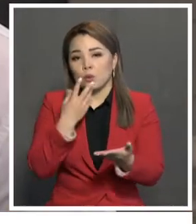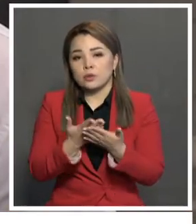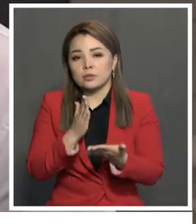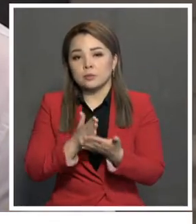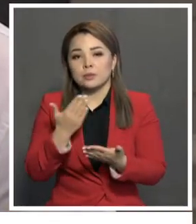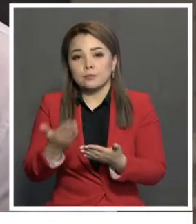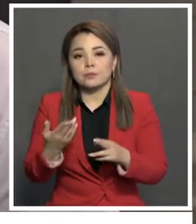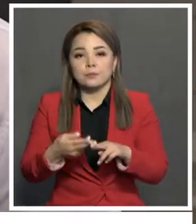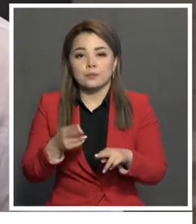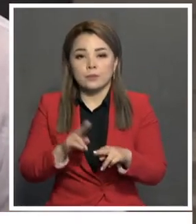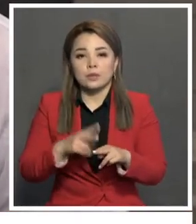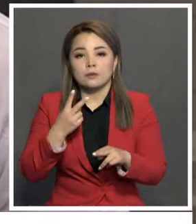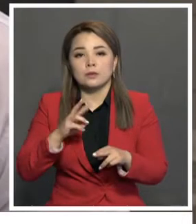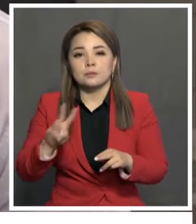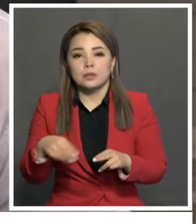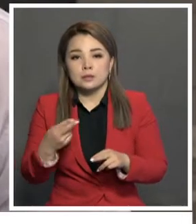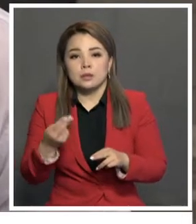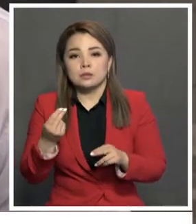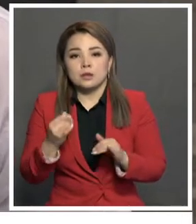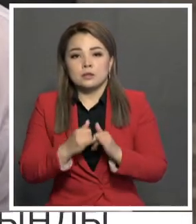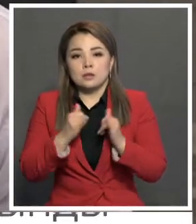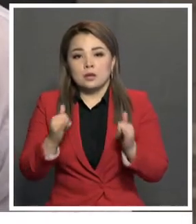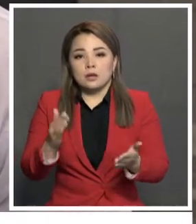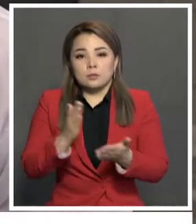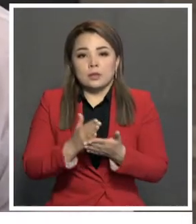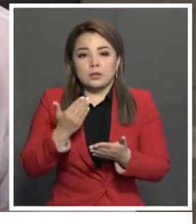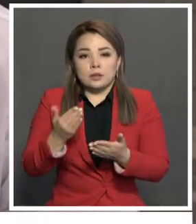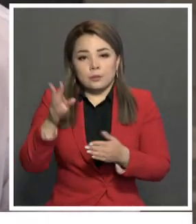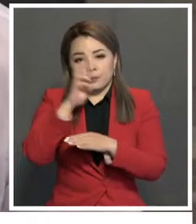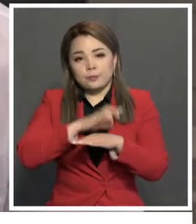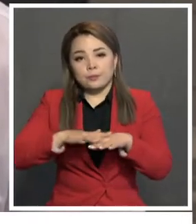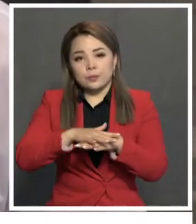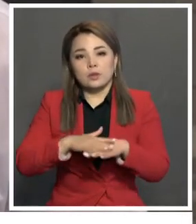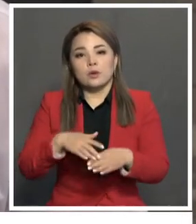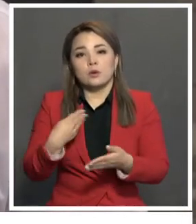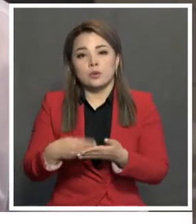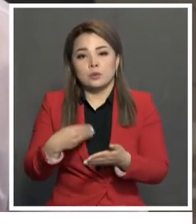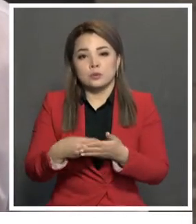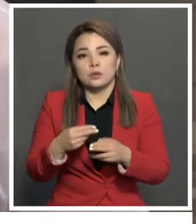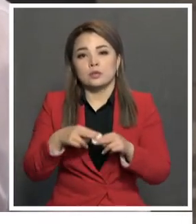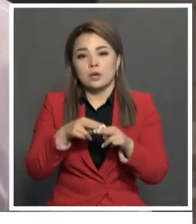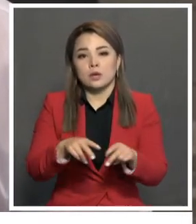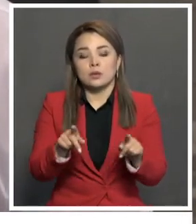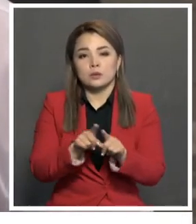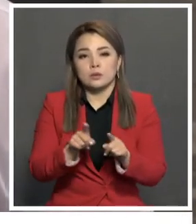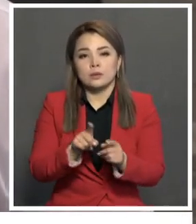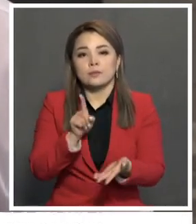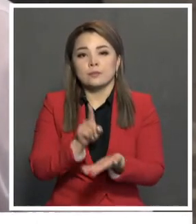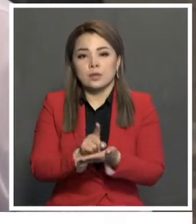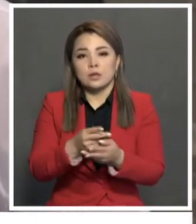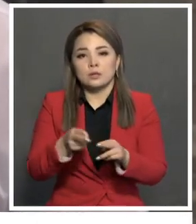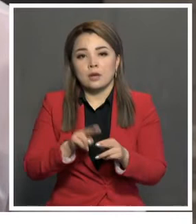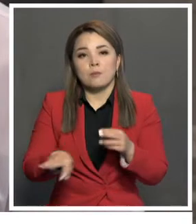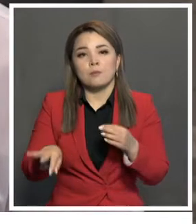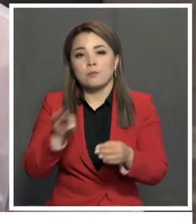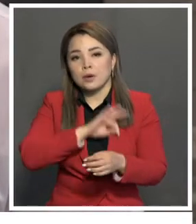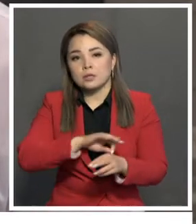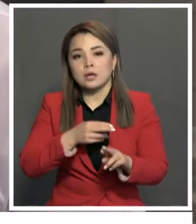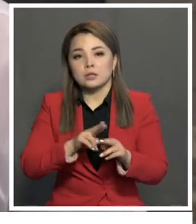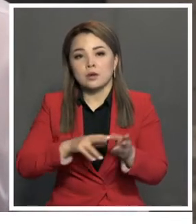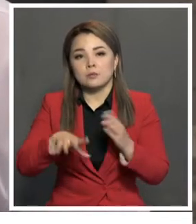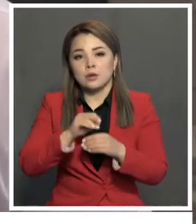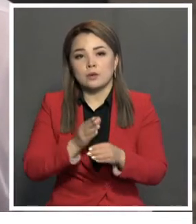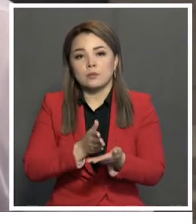Сумме более 2 миллиардов тенге. 2 миллиард тенгеден астам мемлекет қоржынына түсуге тиісті қаржыны өз пайдаларына бұрып